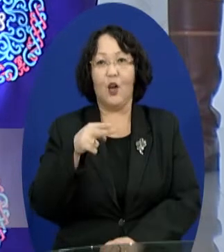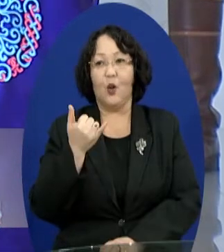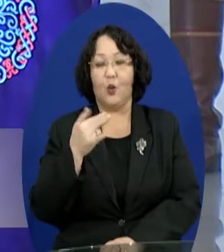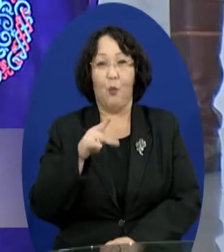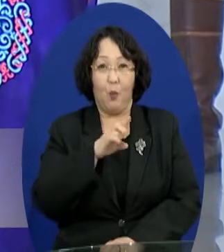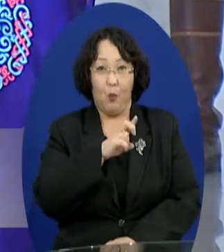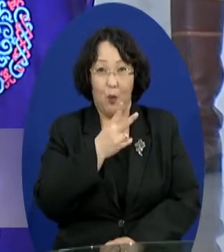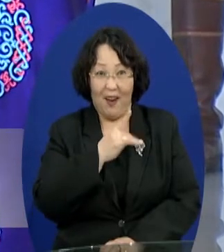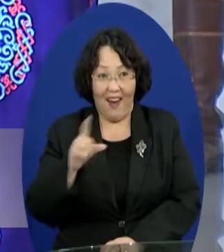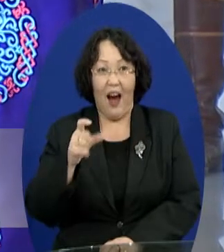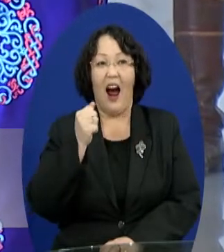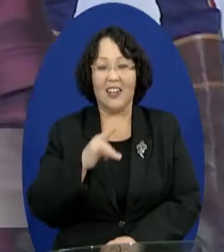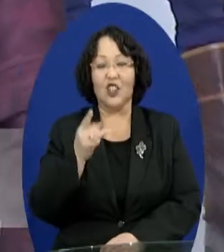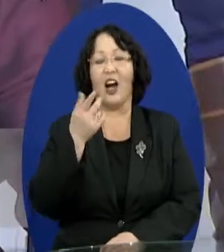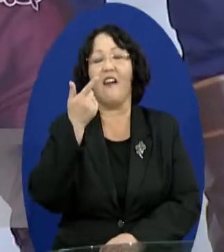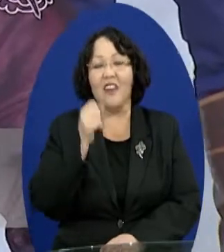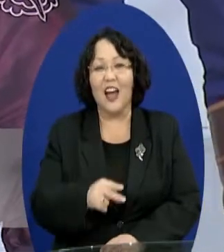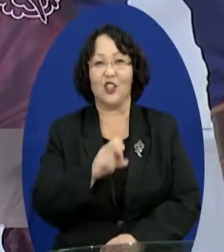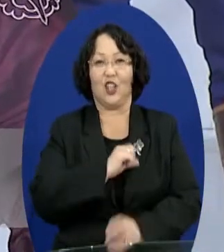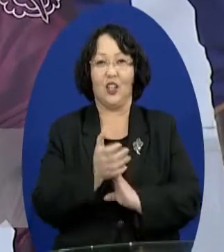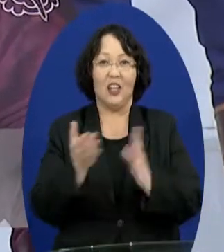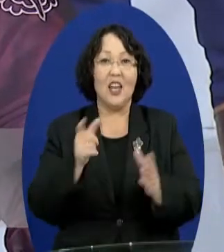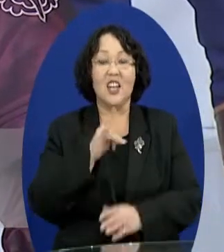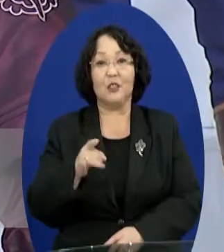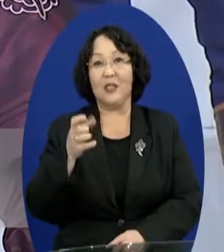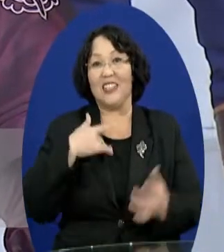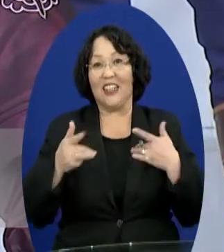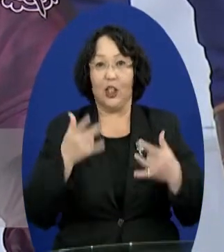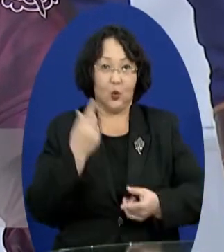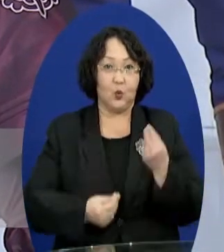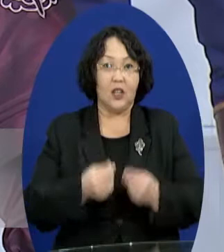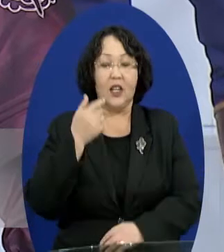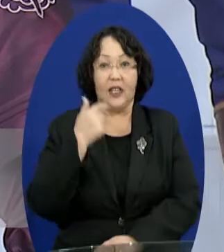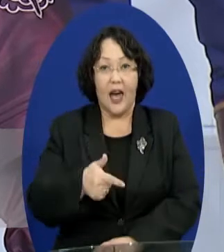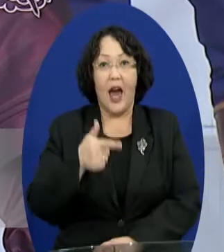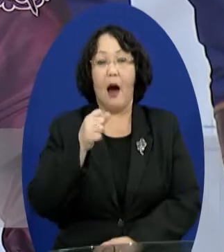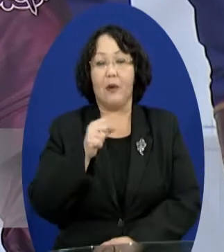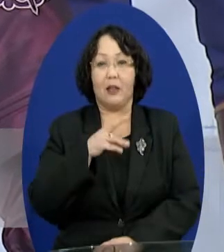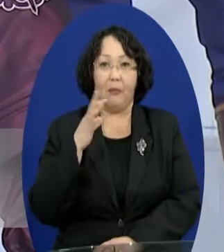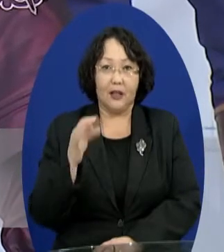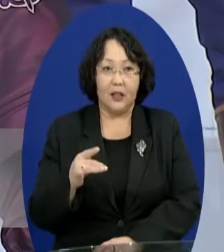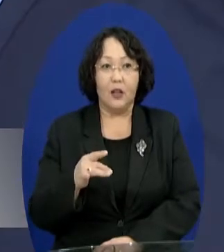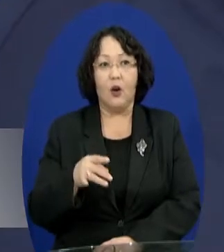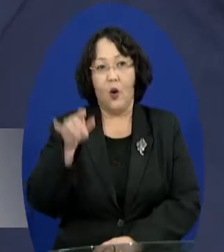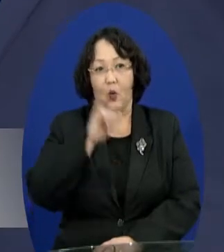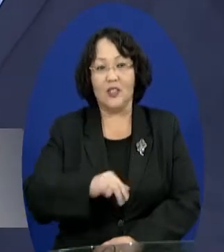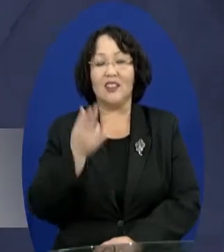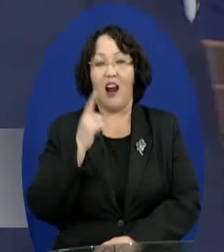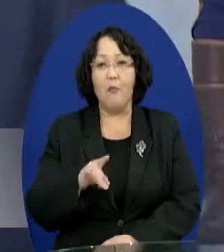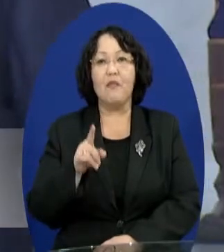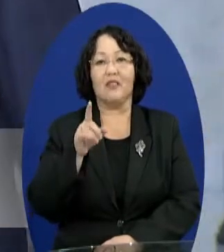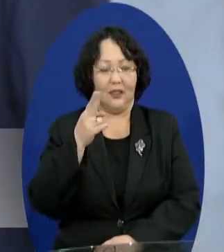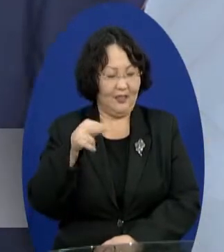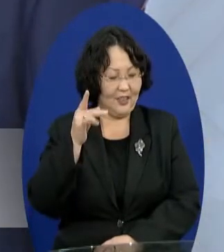зураат цолоор шагналаа. Харин улсын драмын эрдмийн театрын жүжигчин Гочоо Доржийн Амгалан Баатар, улсын драмын эрдмийн